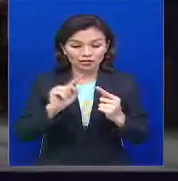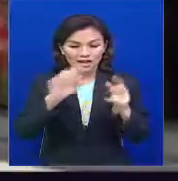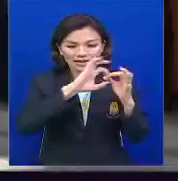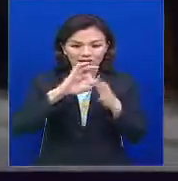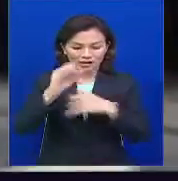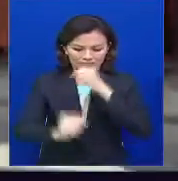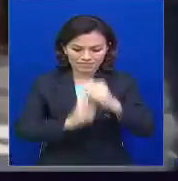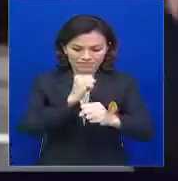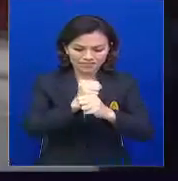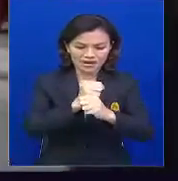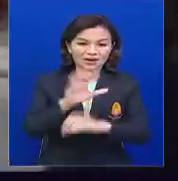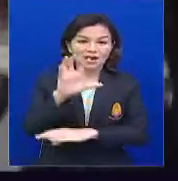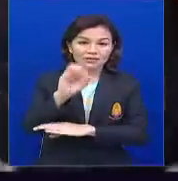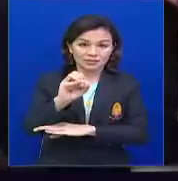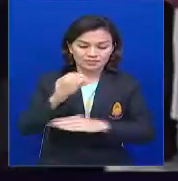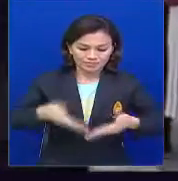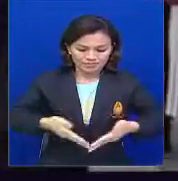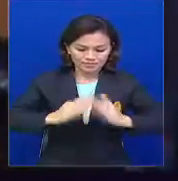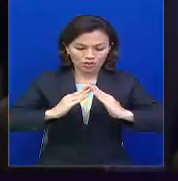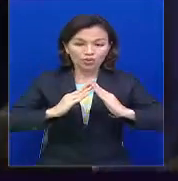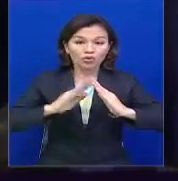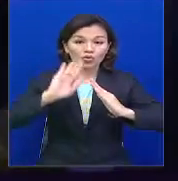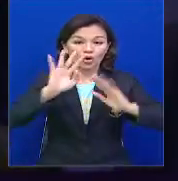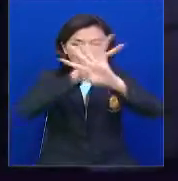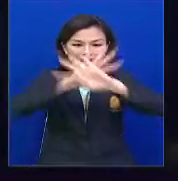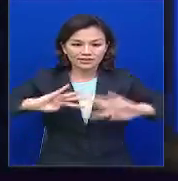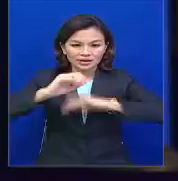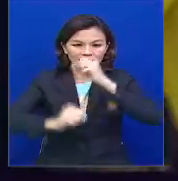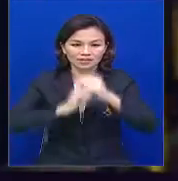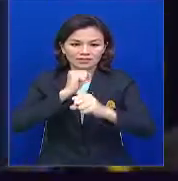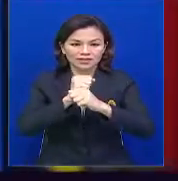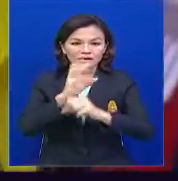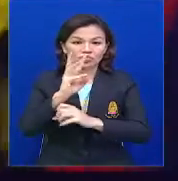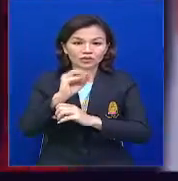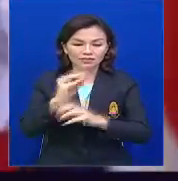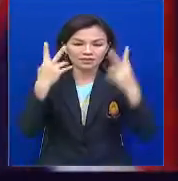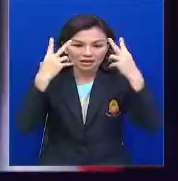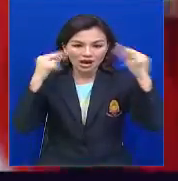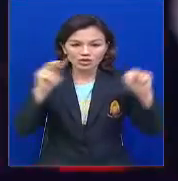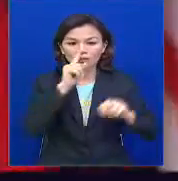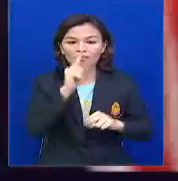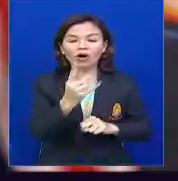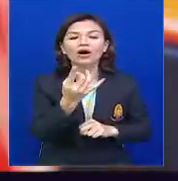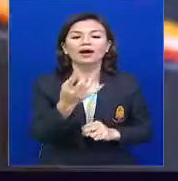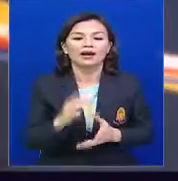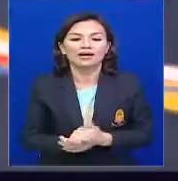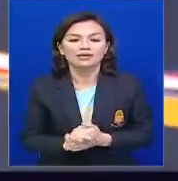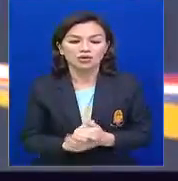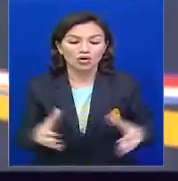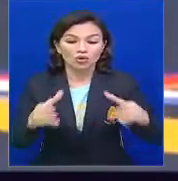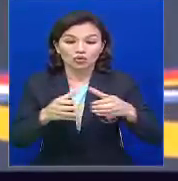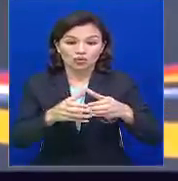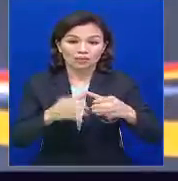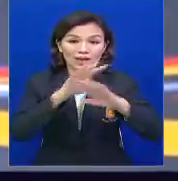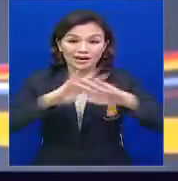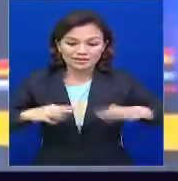ครบรอบ50ปีของการก่อตั้งอาเซียนในปี2560นายกรัฐมนตรีกล่าวว่าการตั้งกลุ่มอาเซียนมีความสำคั